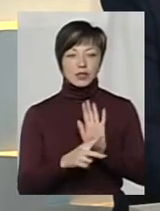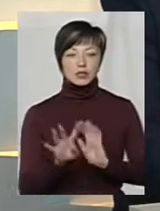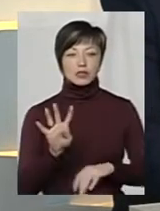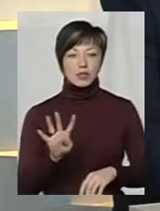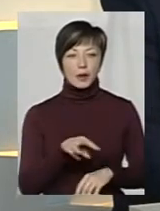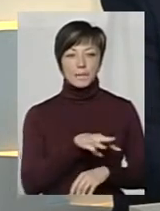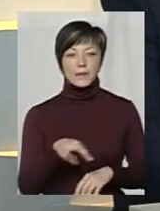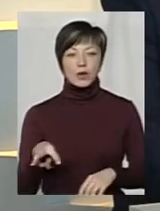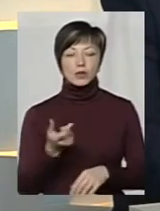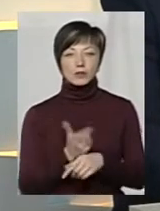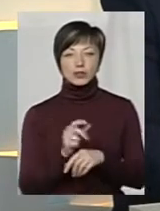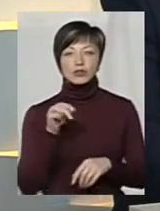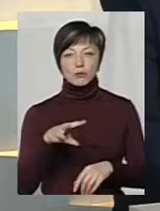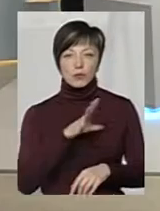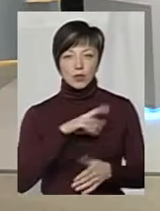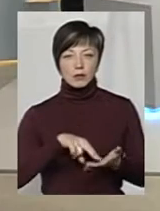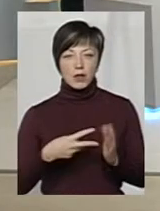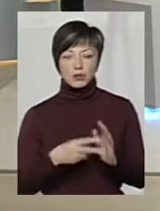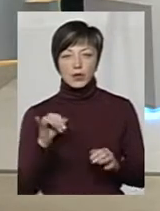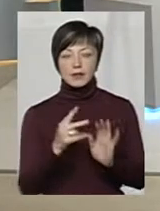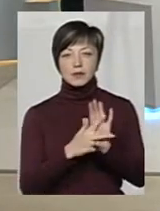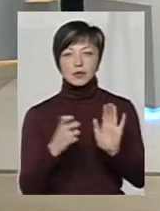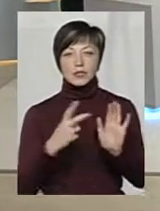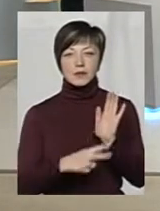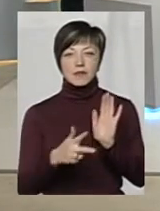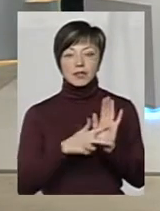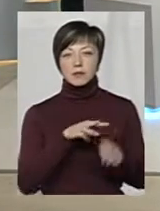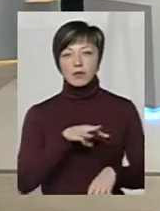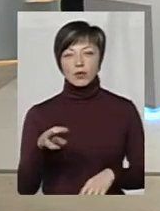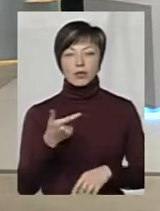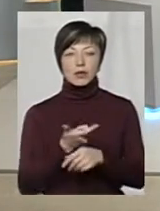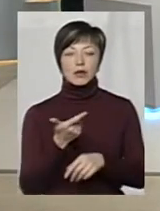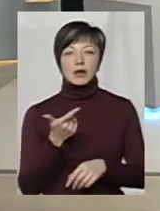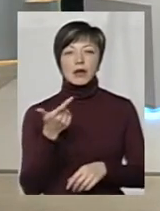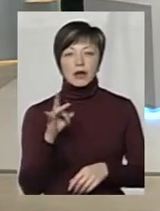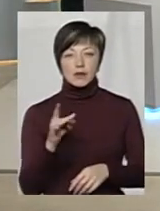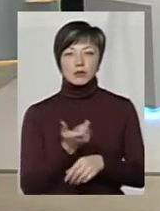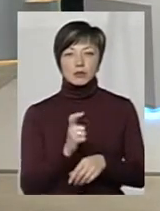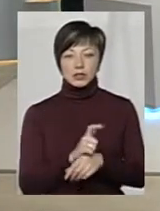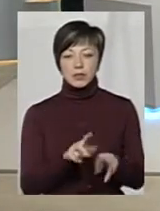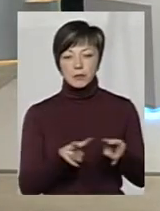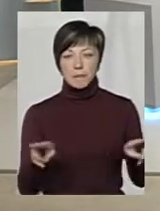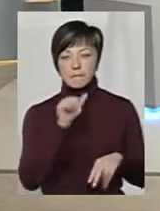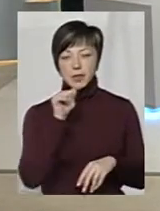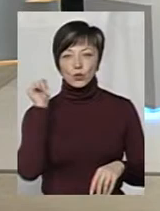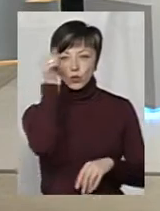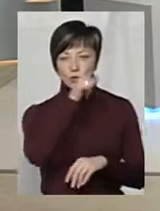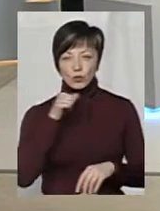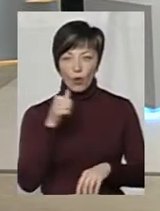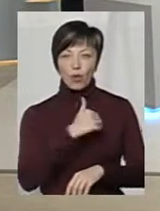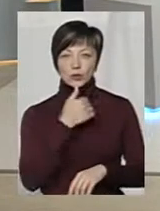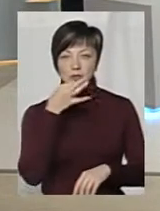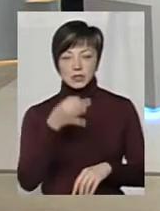184 мільйона гривень більше, ніж планувалось, та на 878 мільйонів гривень більше, ніж за аналогічний період минулого року.